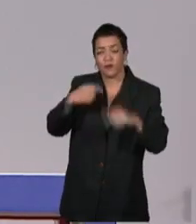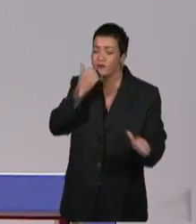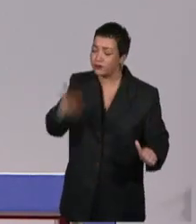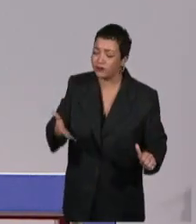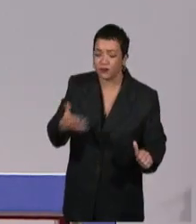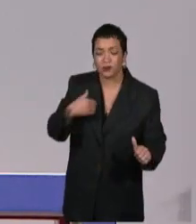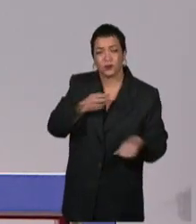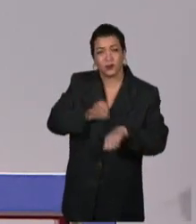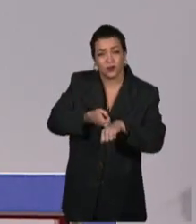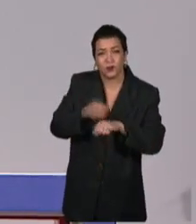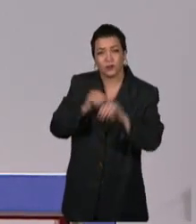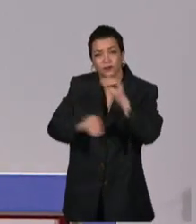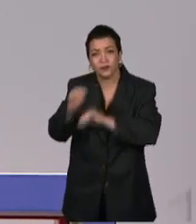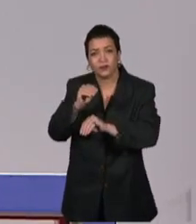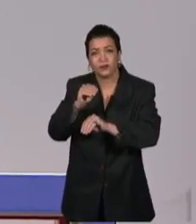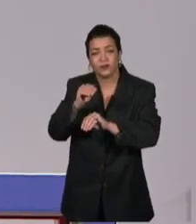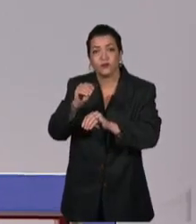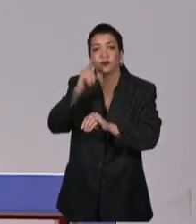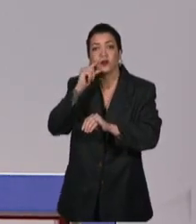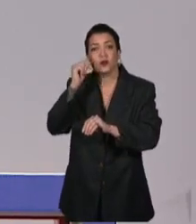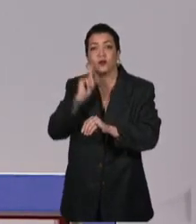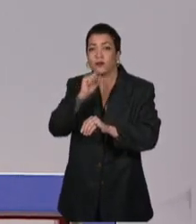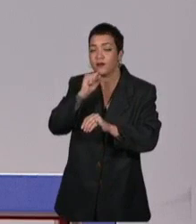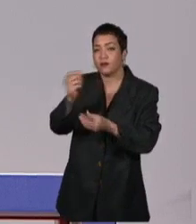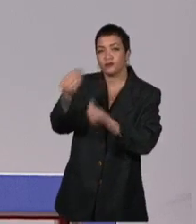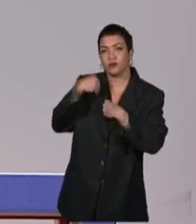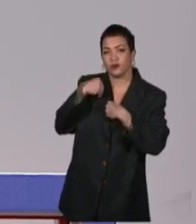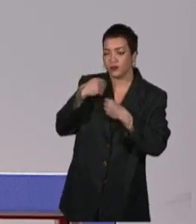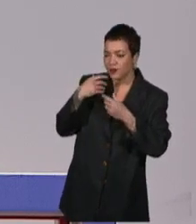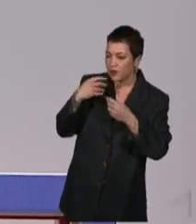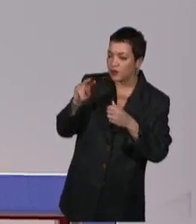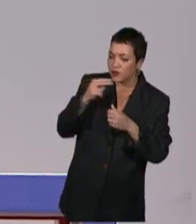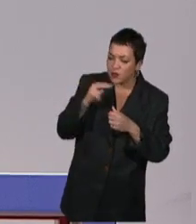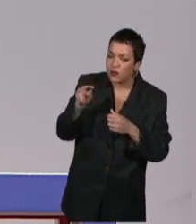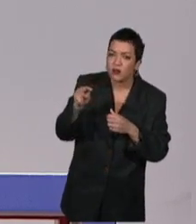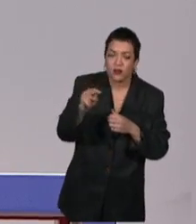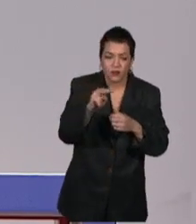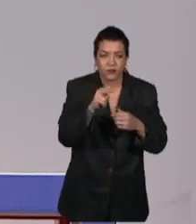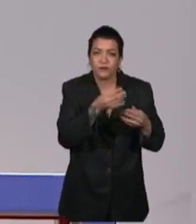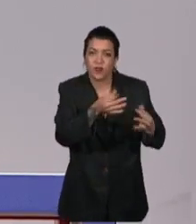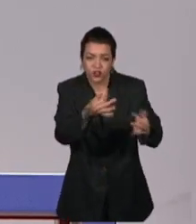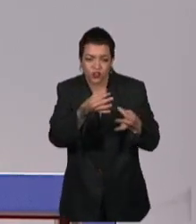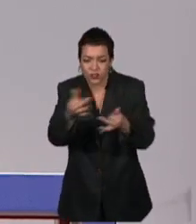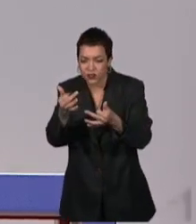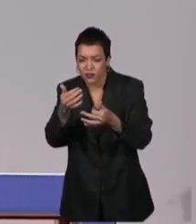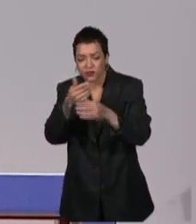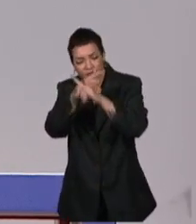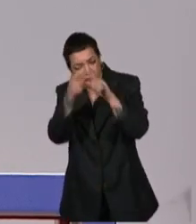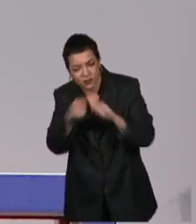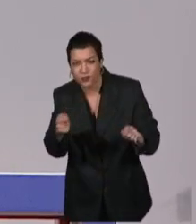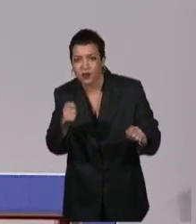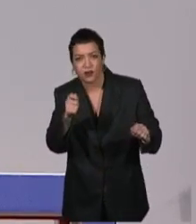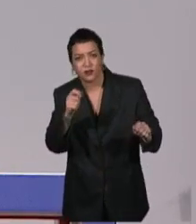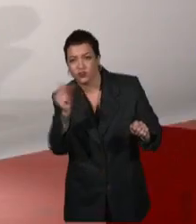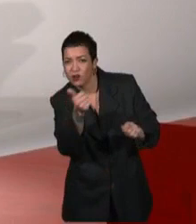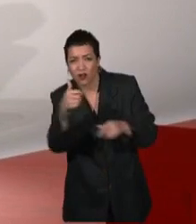Il m'a appris à regarder et à respecter la fragilité qui existe en chacun d'entre nous.